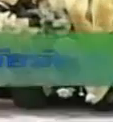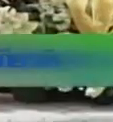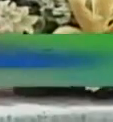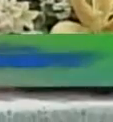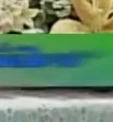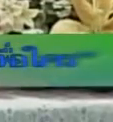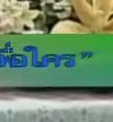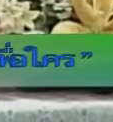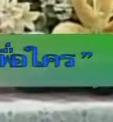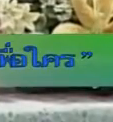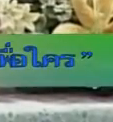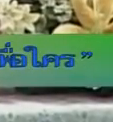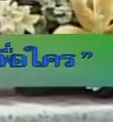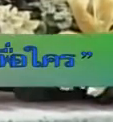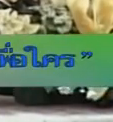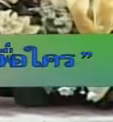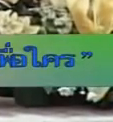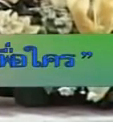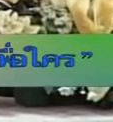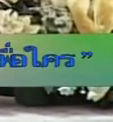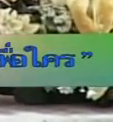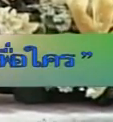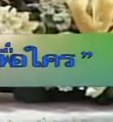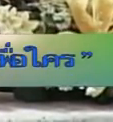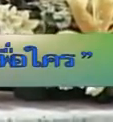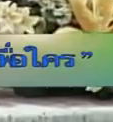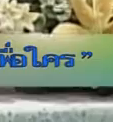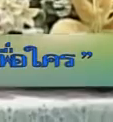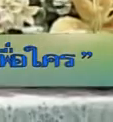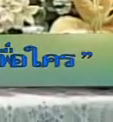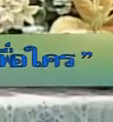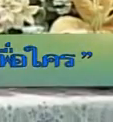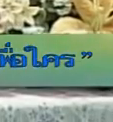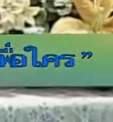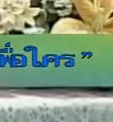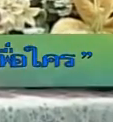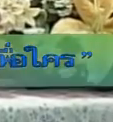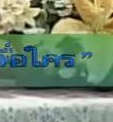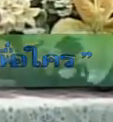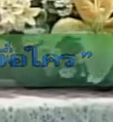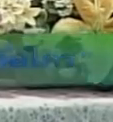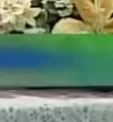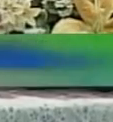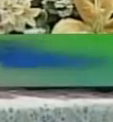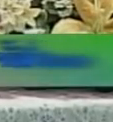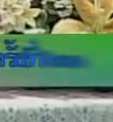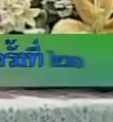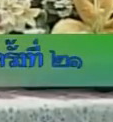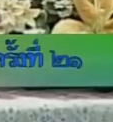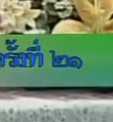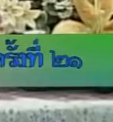เสพการเหมือนดิเว็คค่าขุมขึ้นข่าตัวตายเสบกำบบศพ์ ค้า ประเวล นิเด็ ขา ขิ ขึ ขา ตัวเพราะไม่ลักเรา ตาย เพรา เข ลก เรานอก widz w จะไม่มีgeschาวน์กลุ้มอื่นนอกนั้น จะ ไมม กลม อน นจาก 3